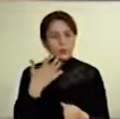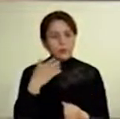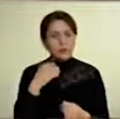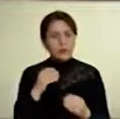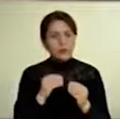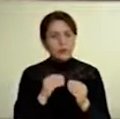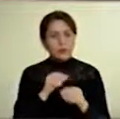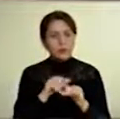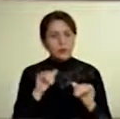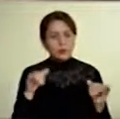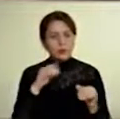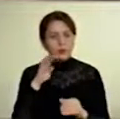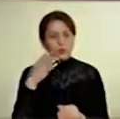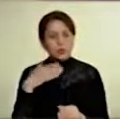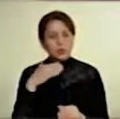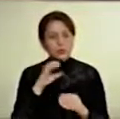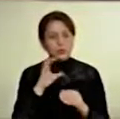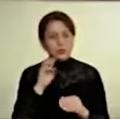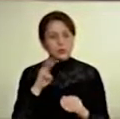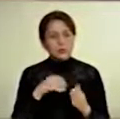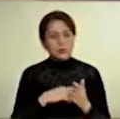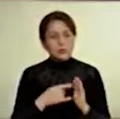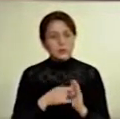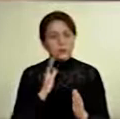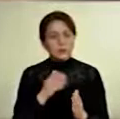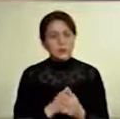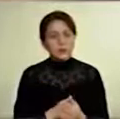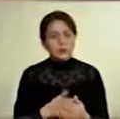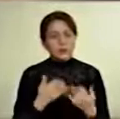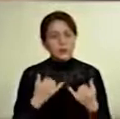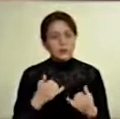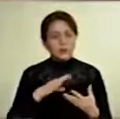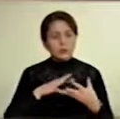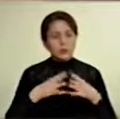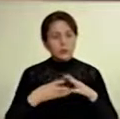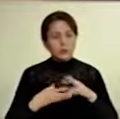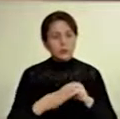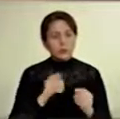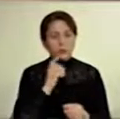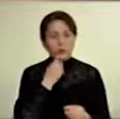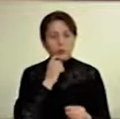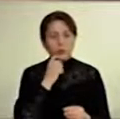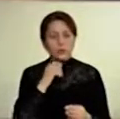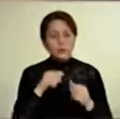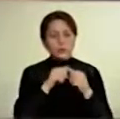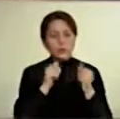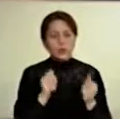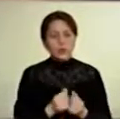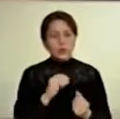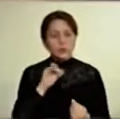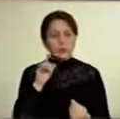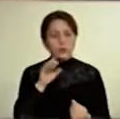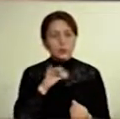450 santimetr kvadrat kelib chiqadi. Endi esa bizda umumiy, ya'ni murakkab shaklimizning yuzi kerak